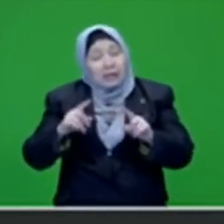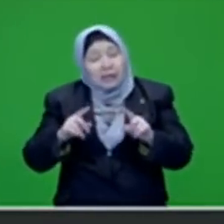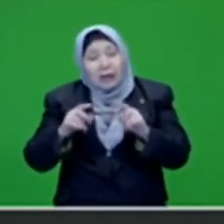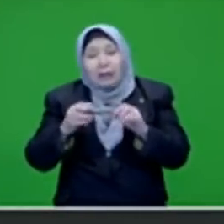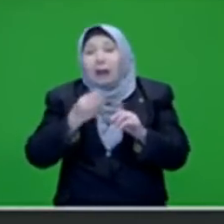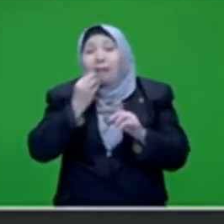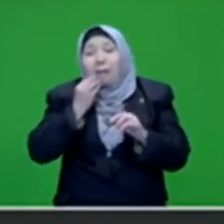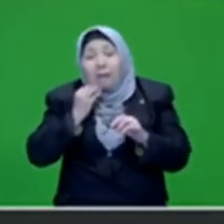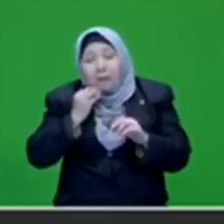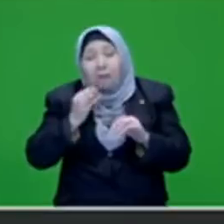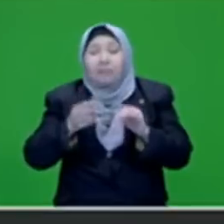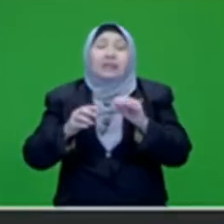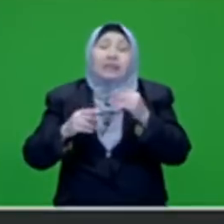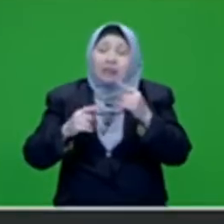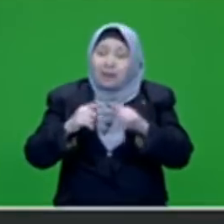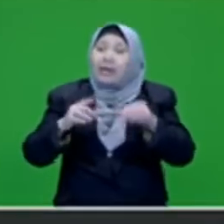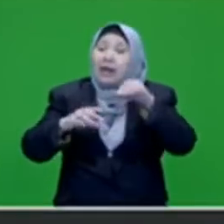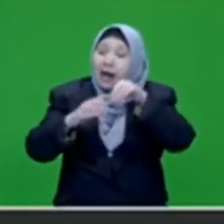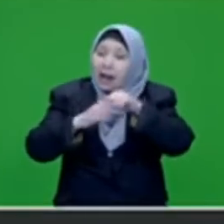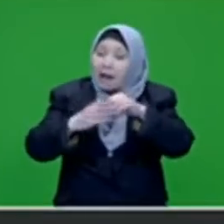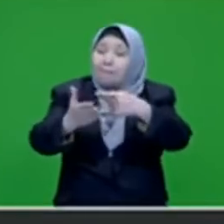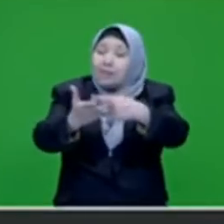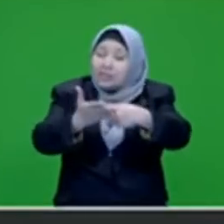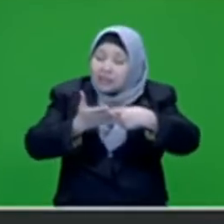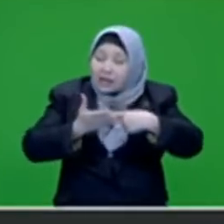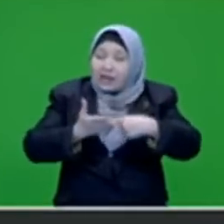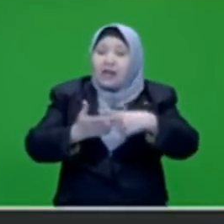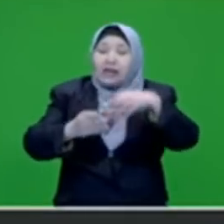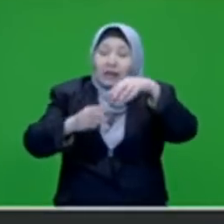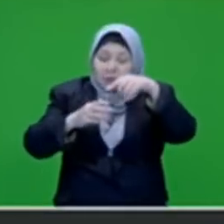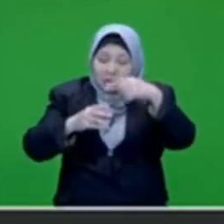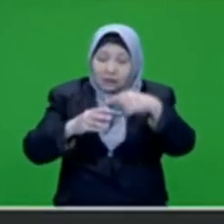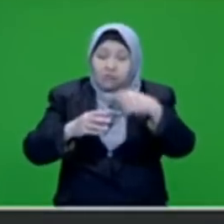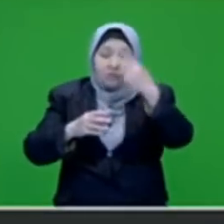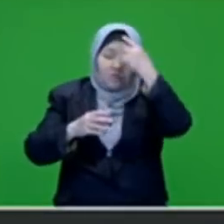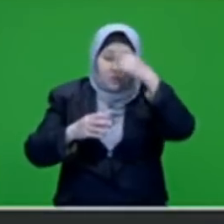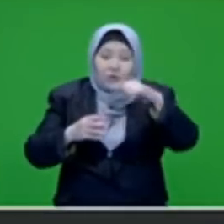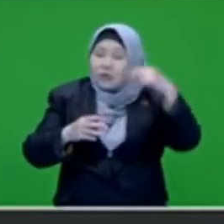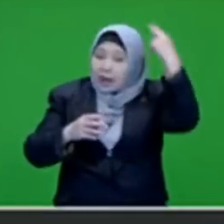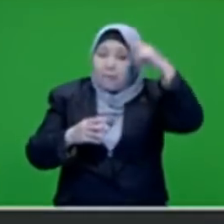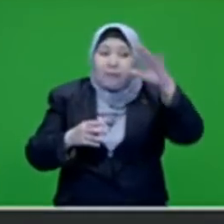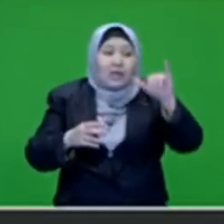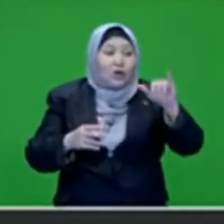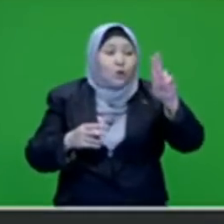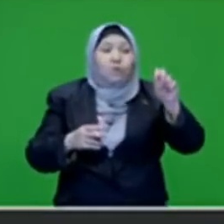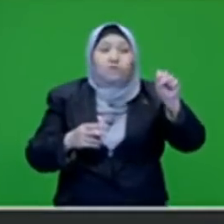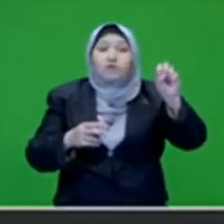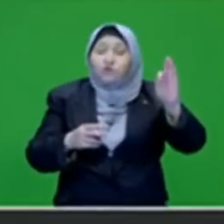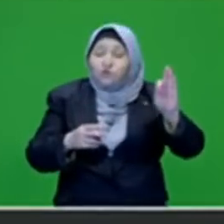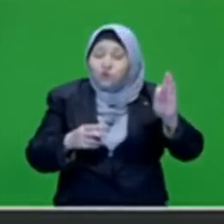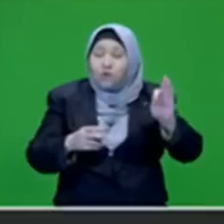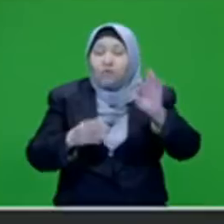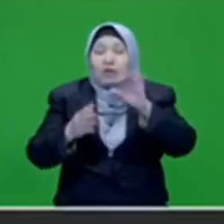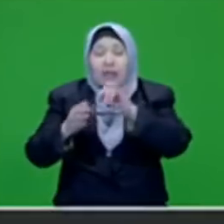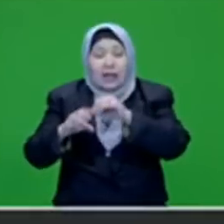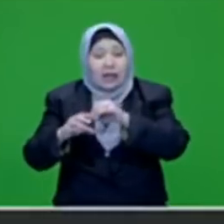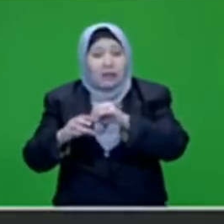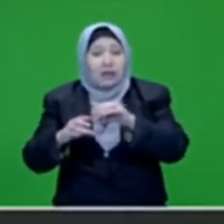dalam perihal yang kita bincangkan ke atas Nabi Yusuf AS, kita lihat bahawa